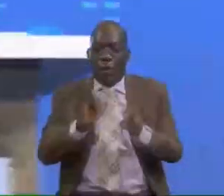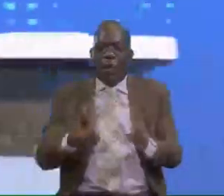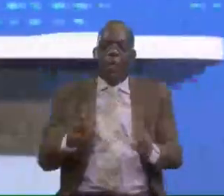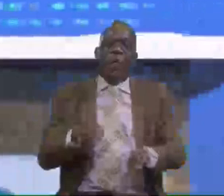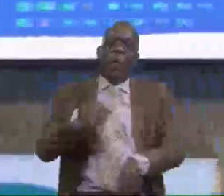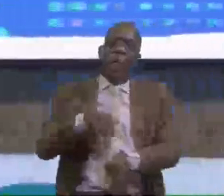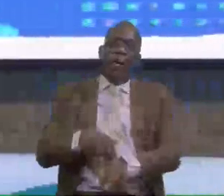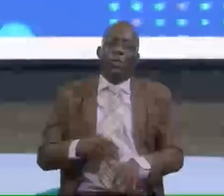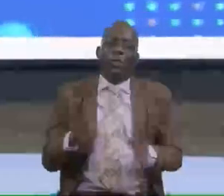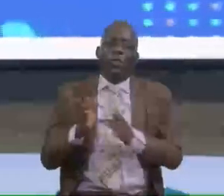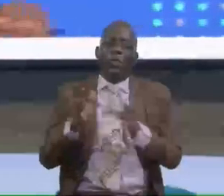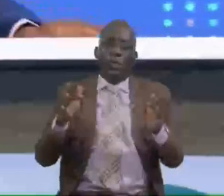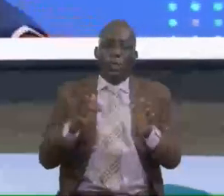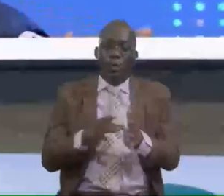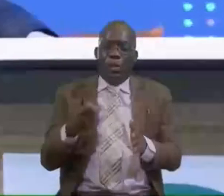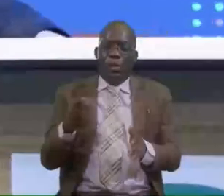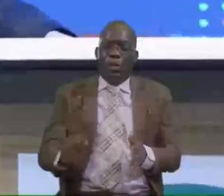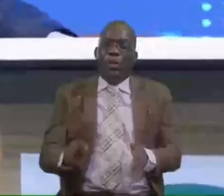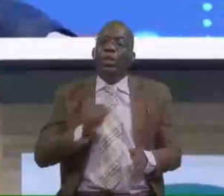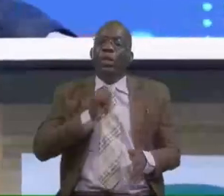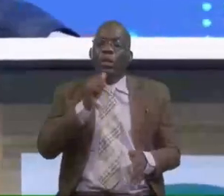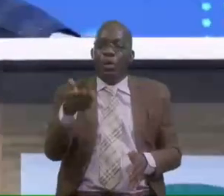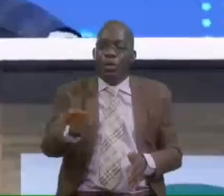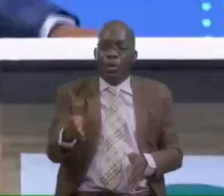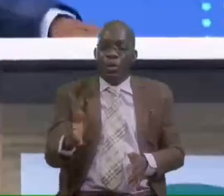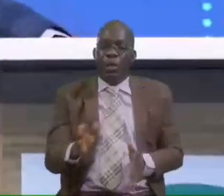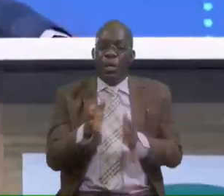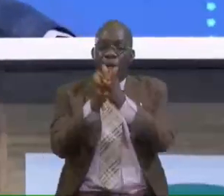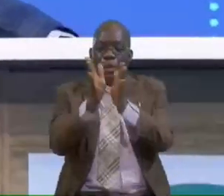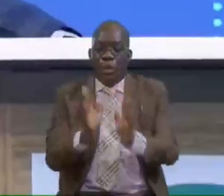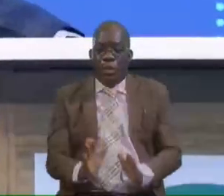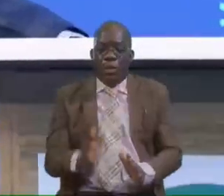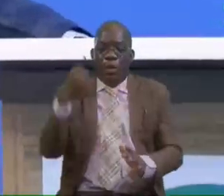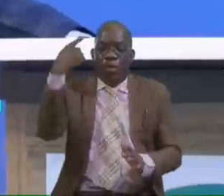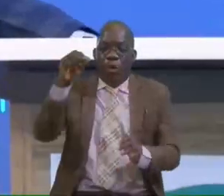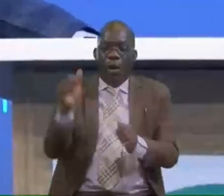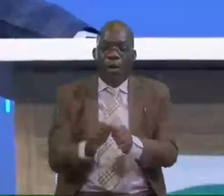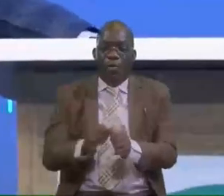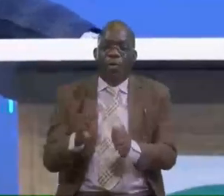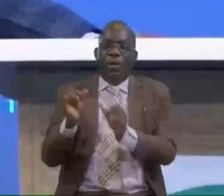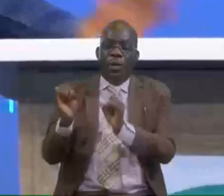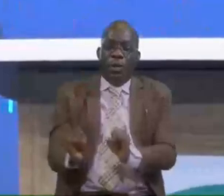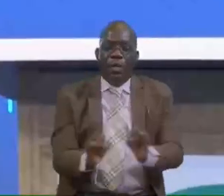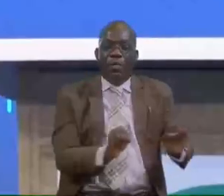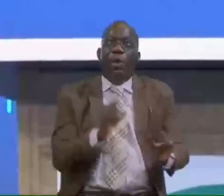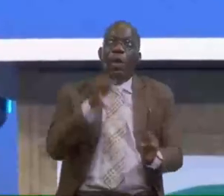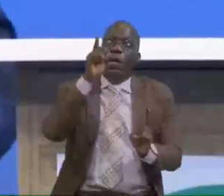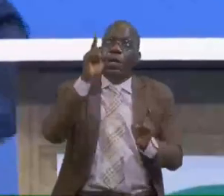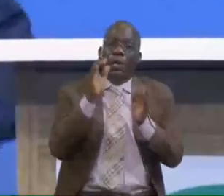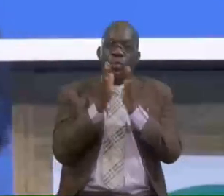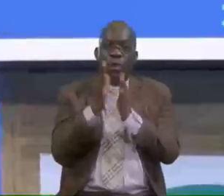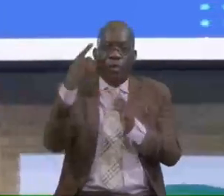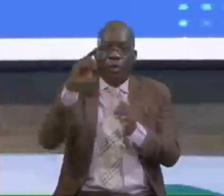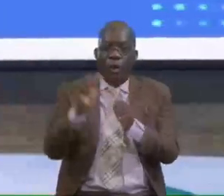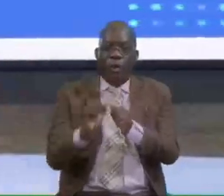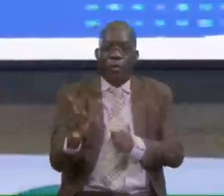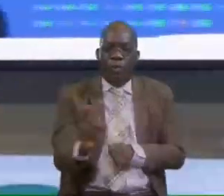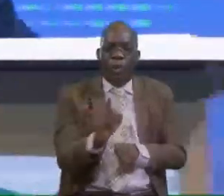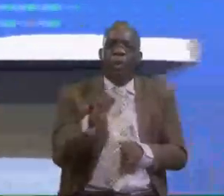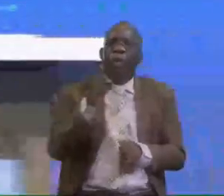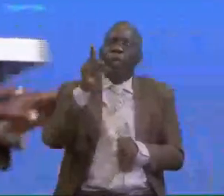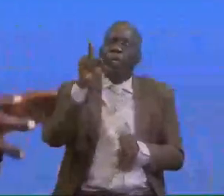l'intercesseur impartial pour chaque individu. Il intercède pour tout le monde. Il prie pour tout